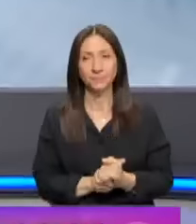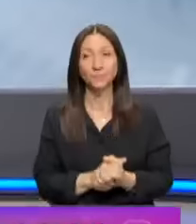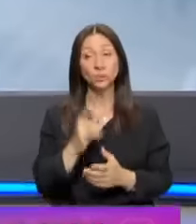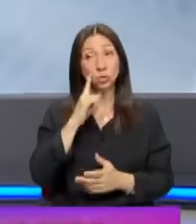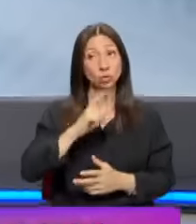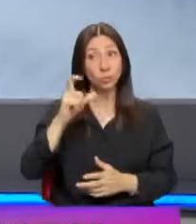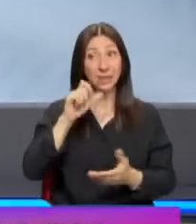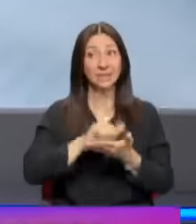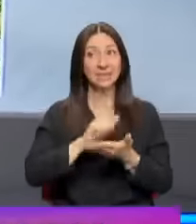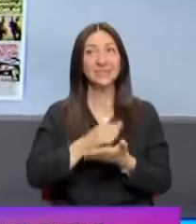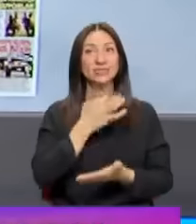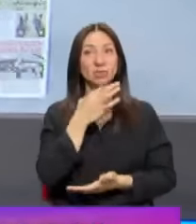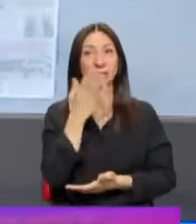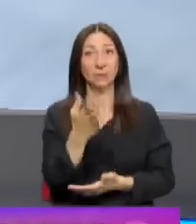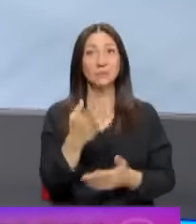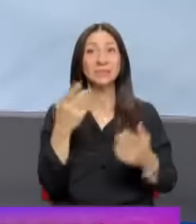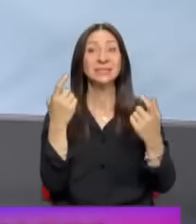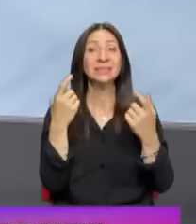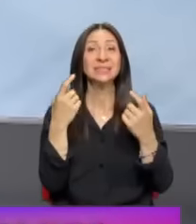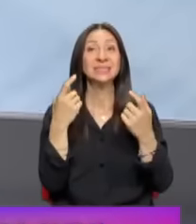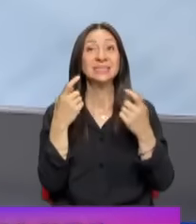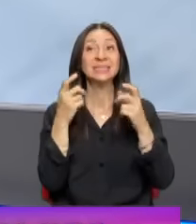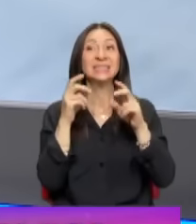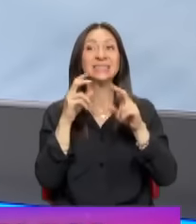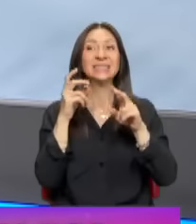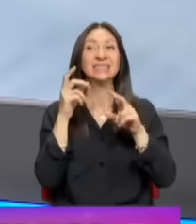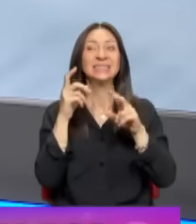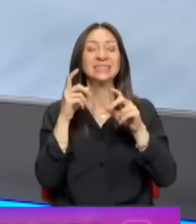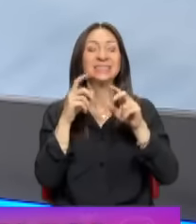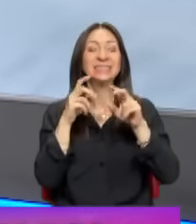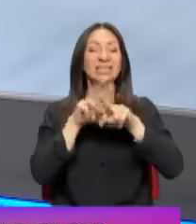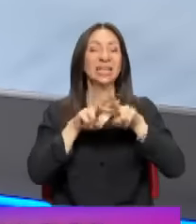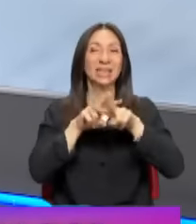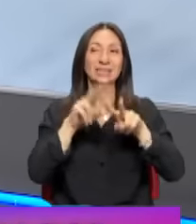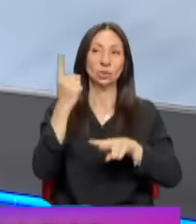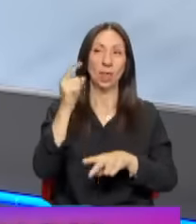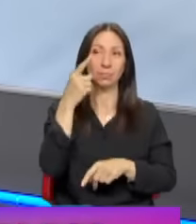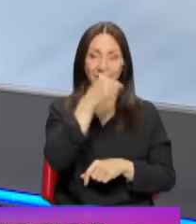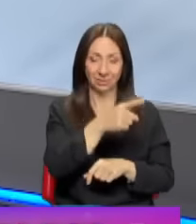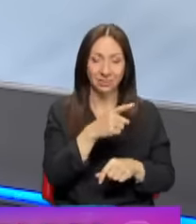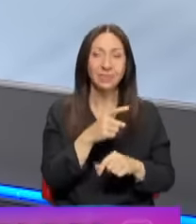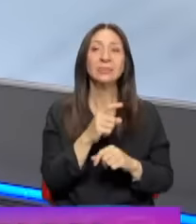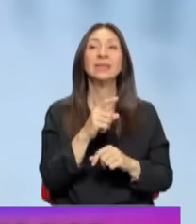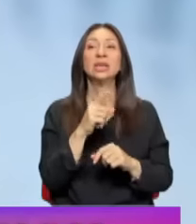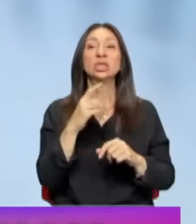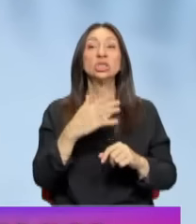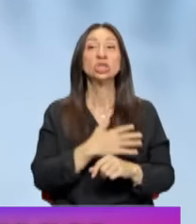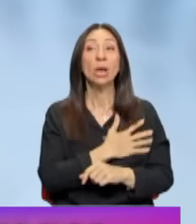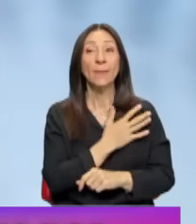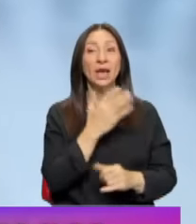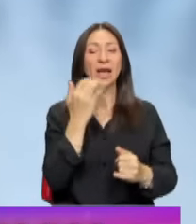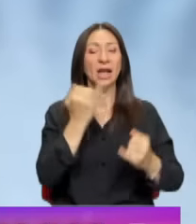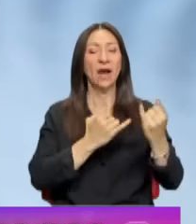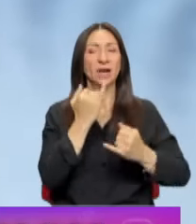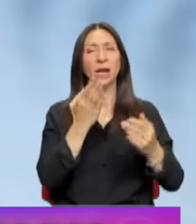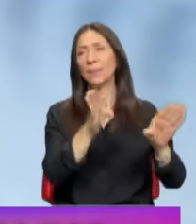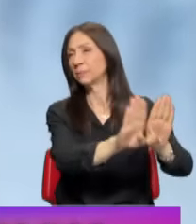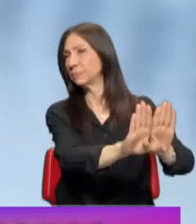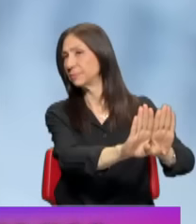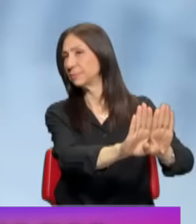Cumhuriyet Gazetesi'ni rica edeceğim. Savaş Yıldız şu anda yönetmen koltuğunda. CHP kavgaya